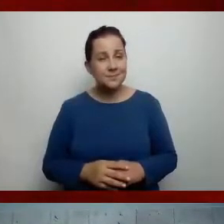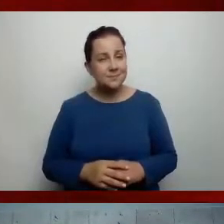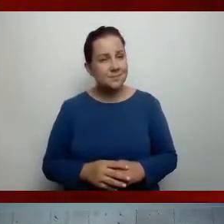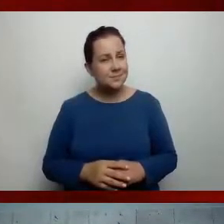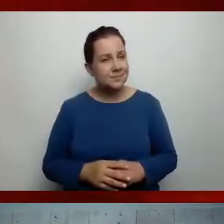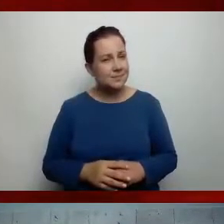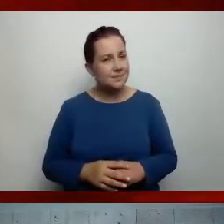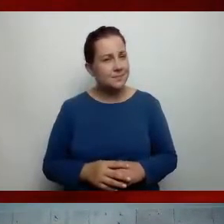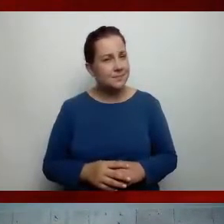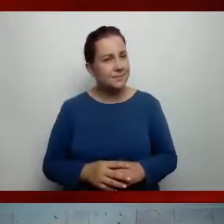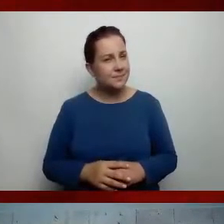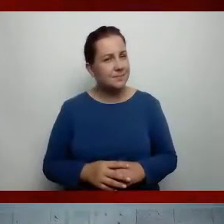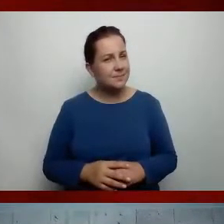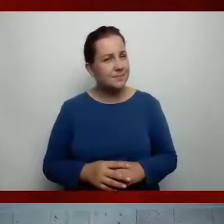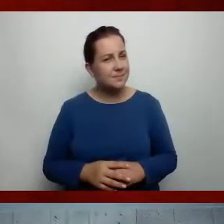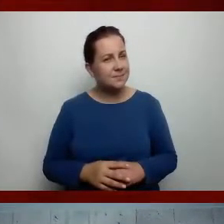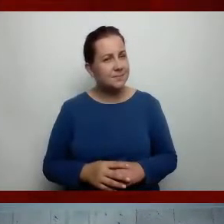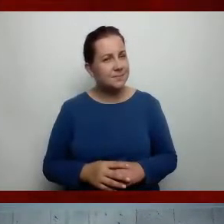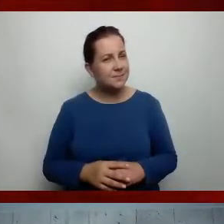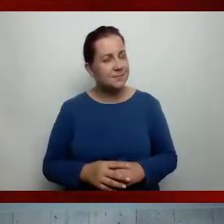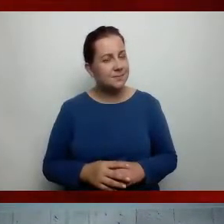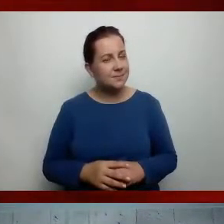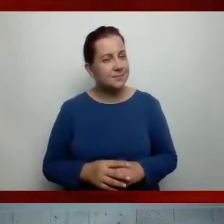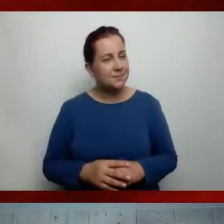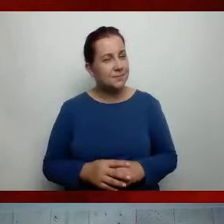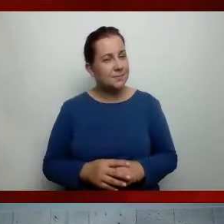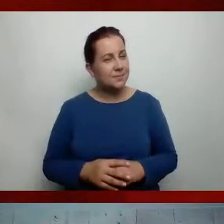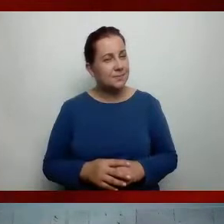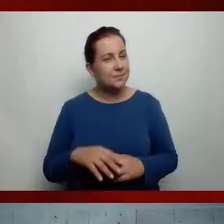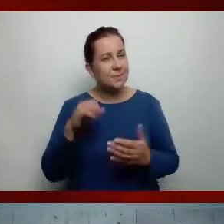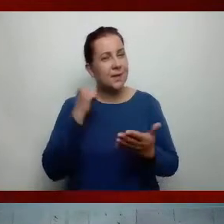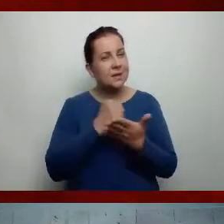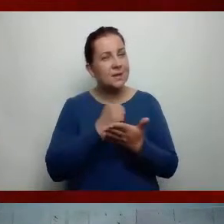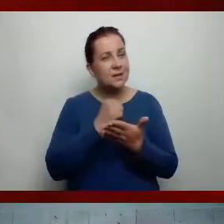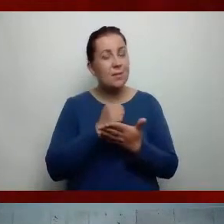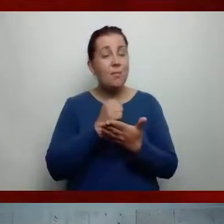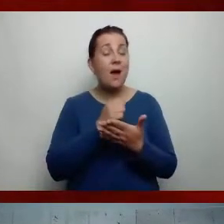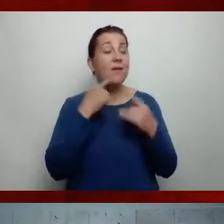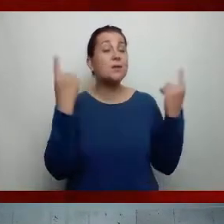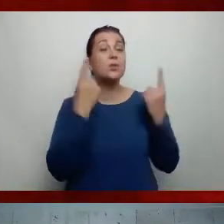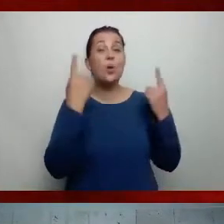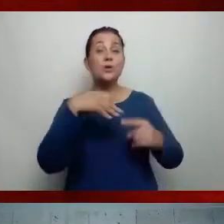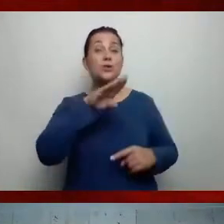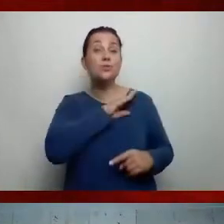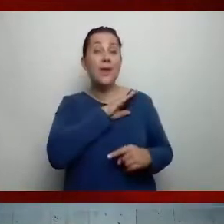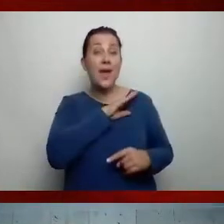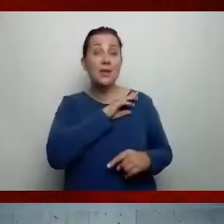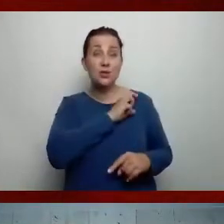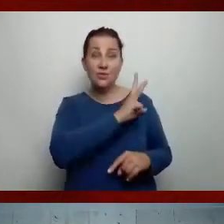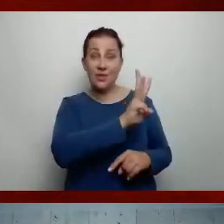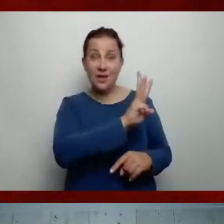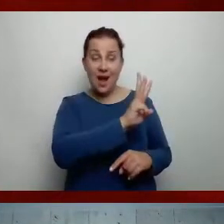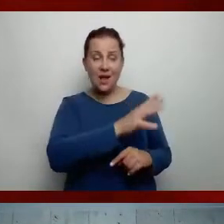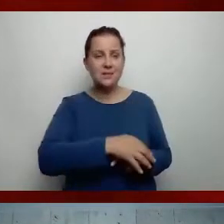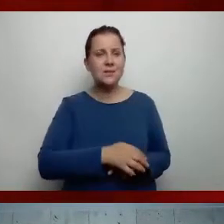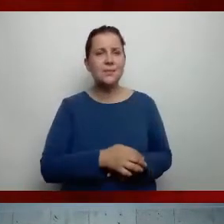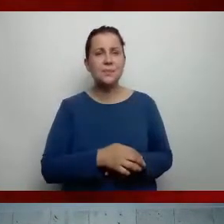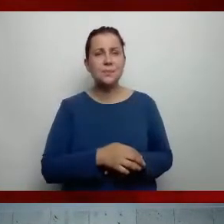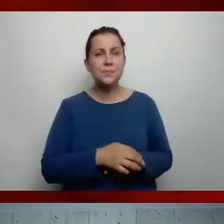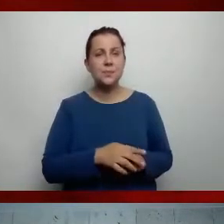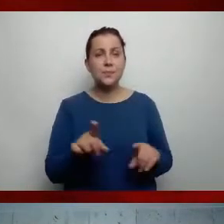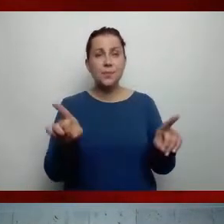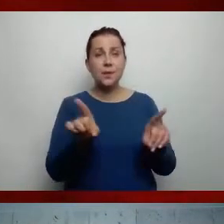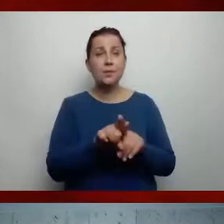więc jeśli chodzi o te kwestie okoliczności śmierci Witkacego i tło